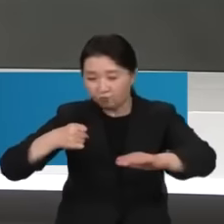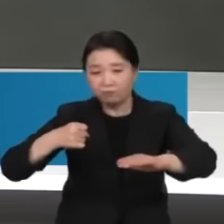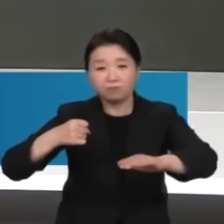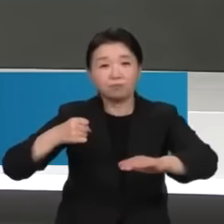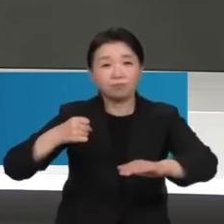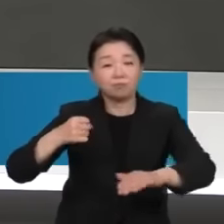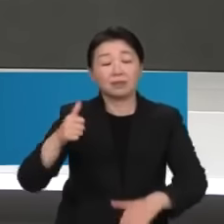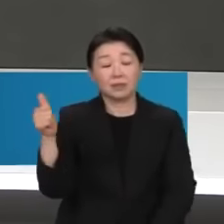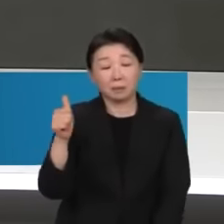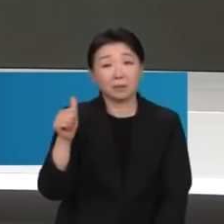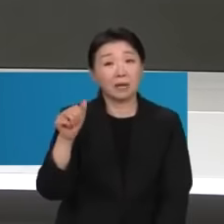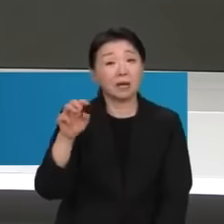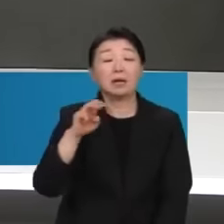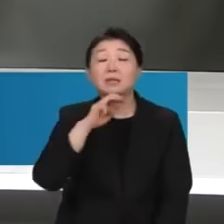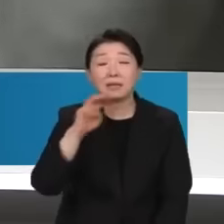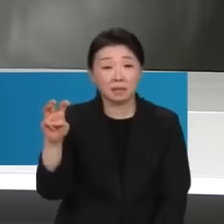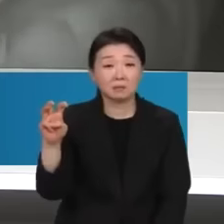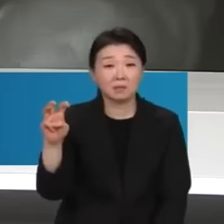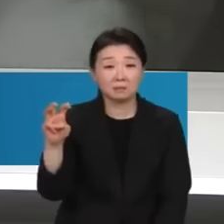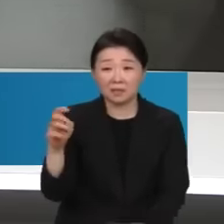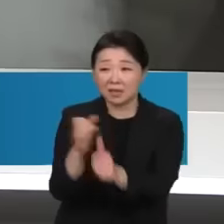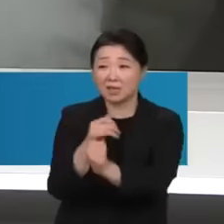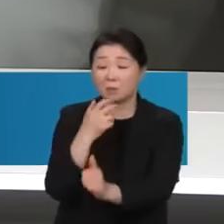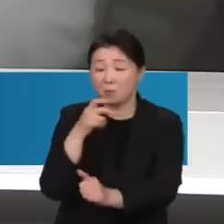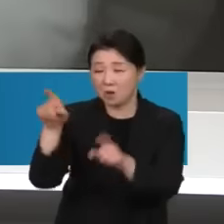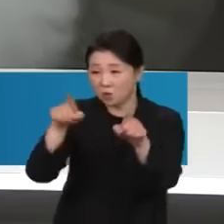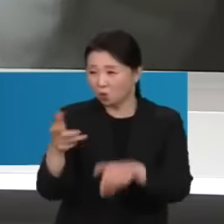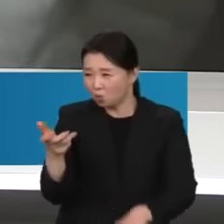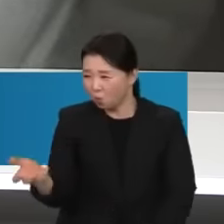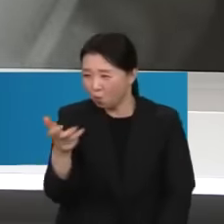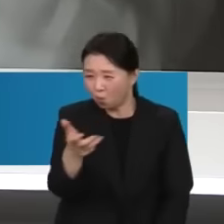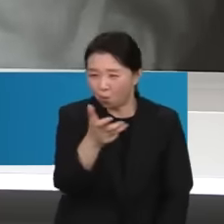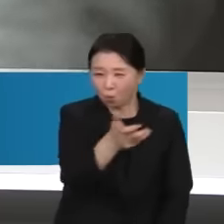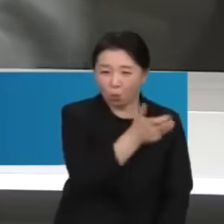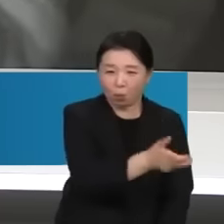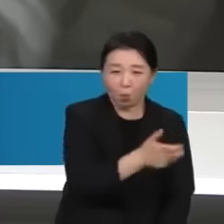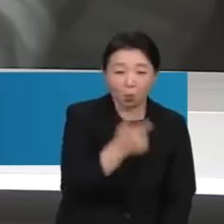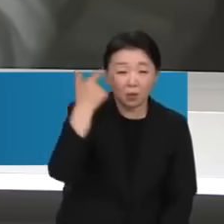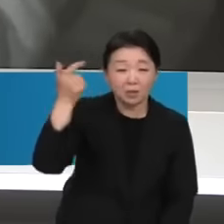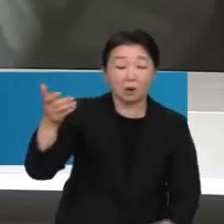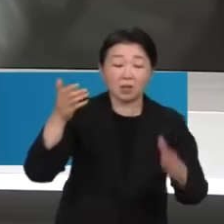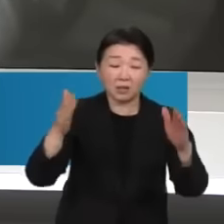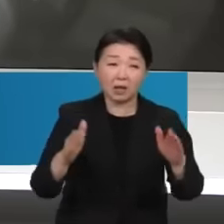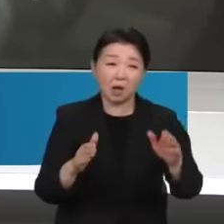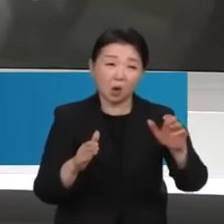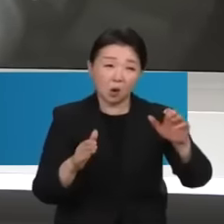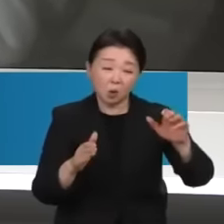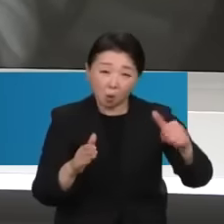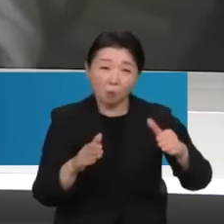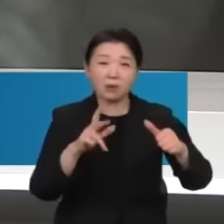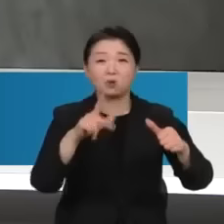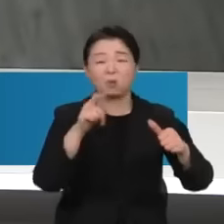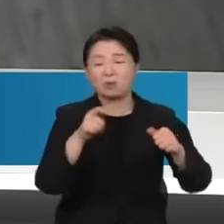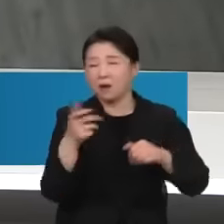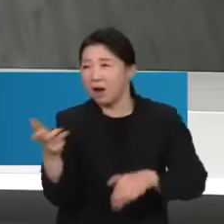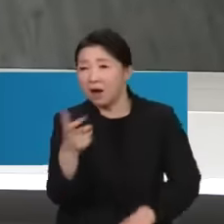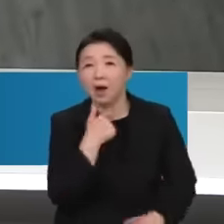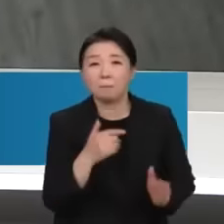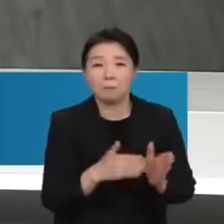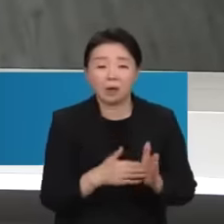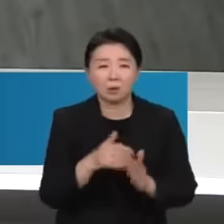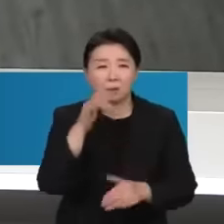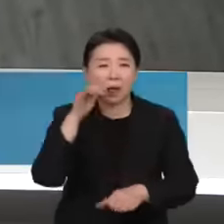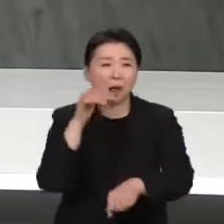있습니다. 잡히지 않으려고 전국 이곳저곳 엿새 동안 500km를 돌아다녔는데 결국 마약에 취한